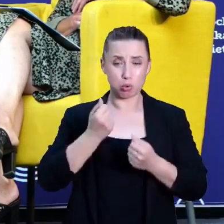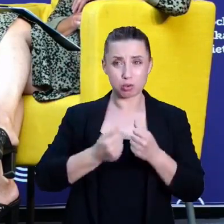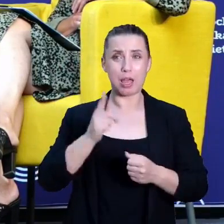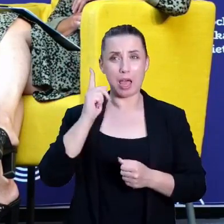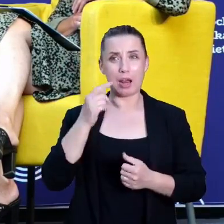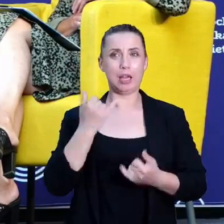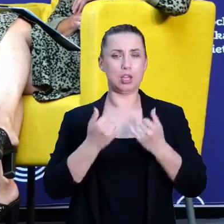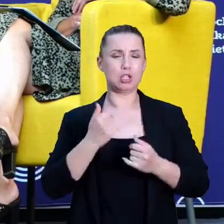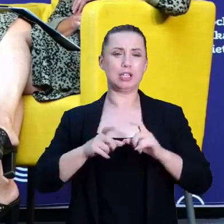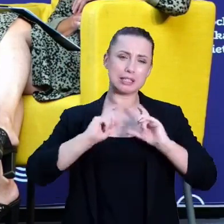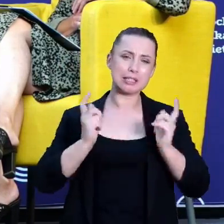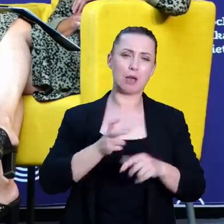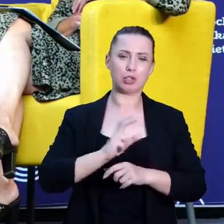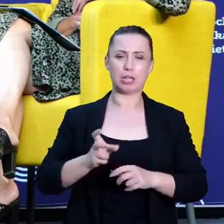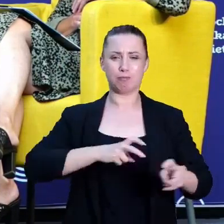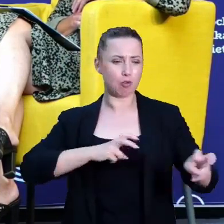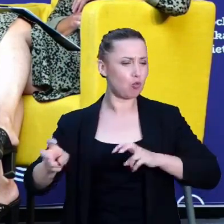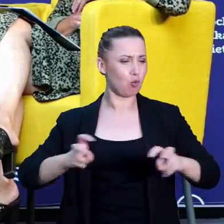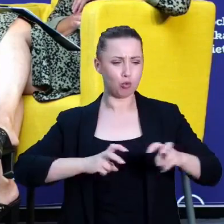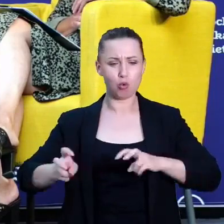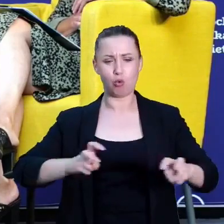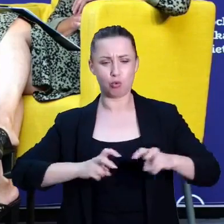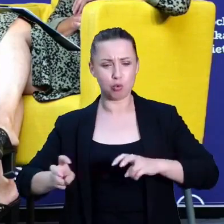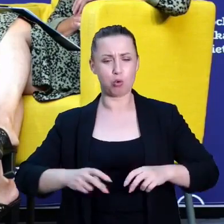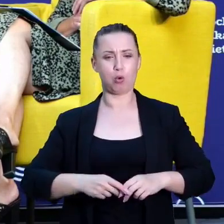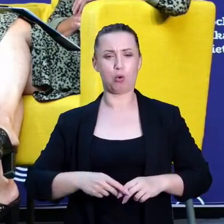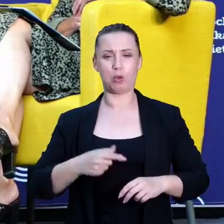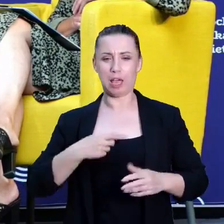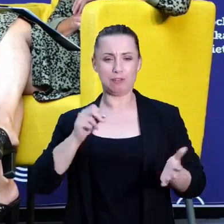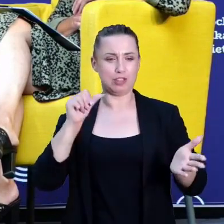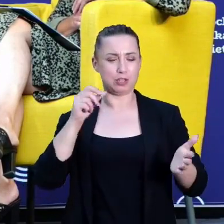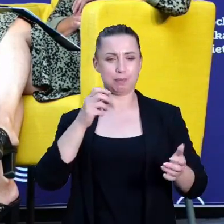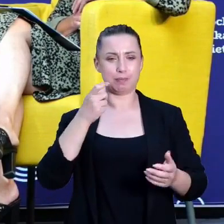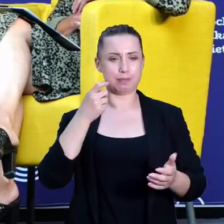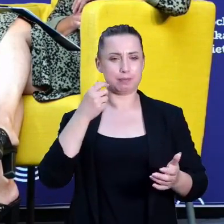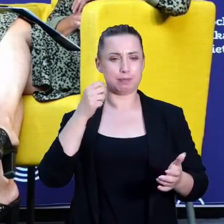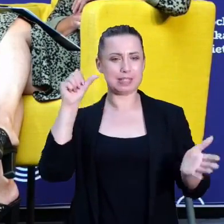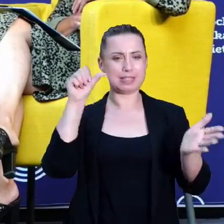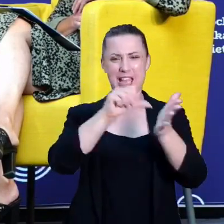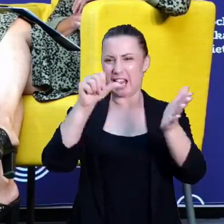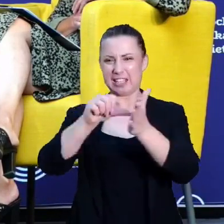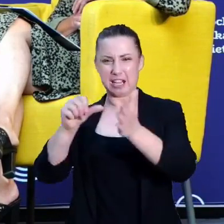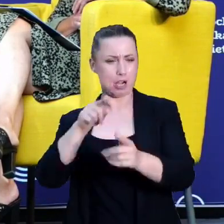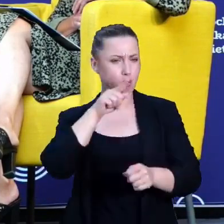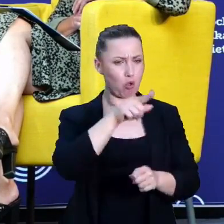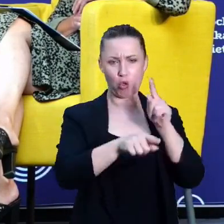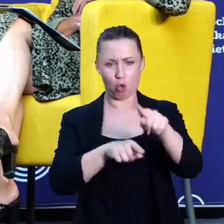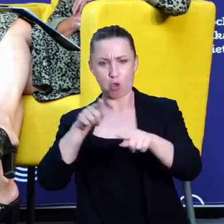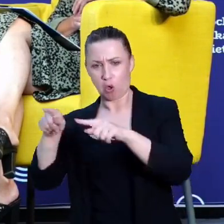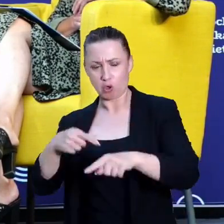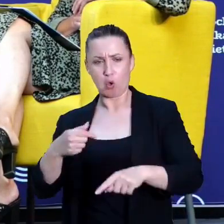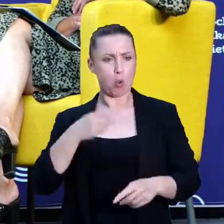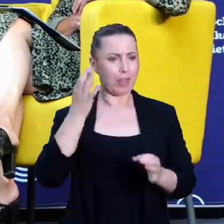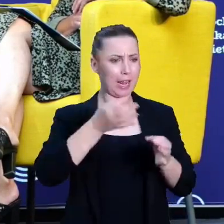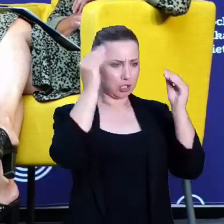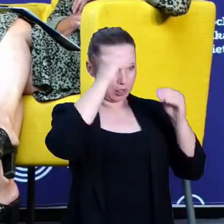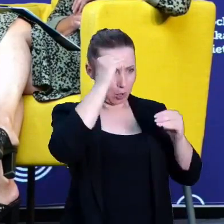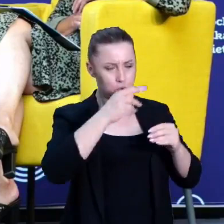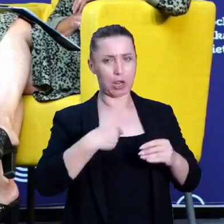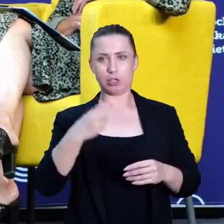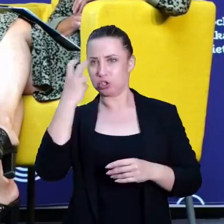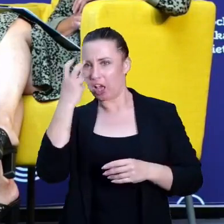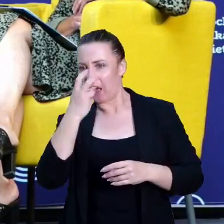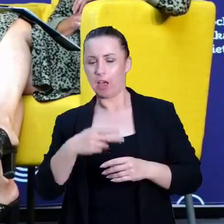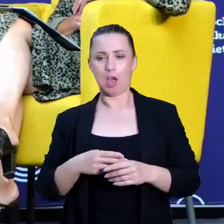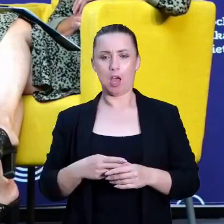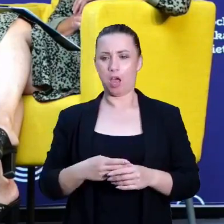naprawdę cały czas robi, jest się w ruchu i cały czas się wyznacza sobie jakieś kolejne fajne cele, że się czegoś nowego nauczę, albo dowiem, albo że